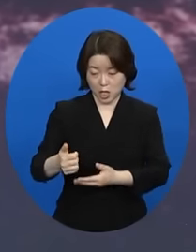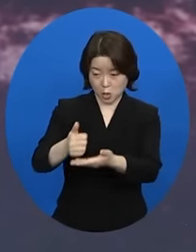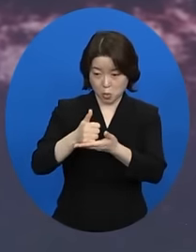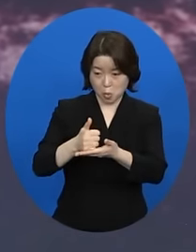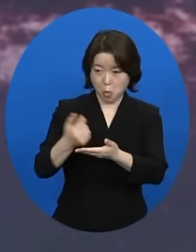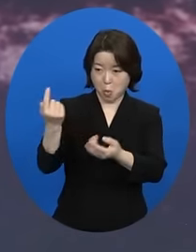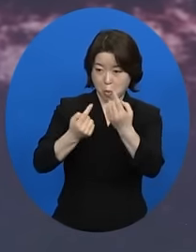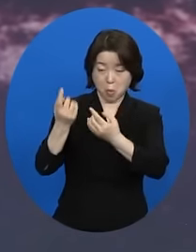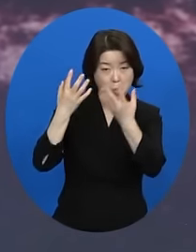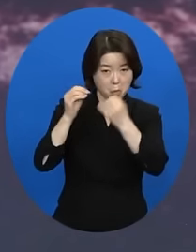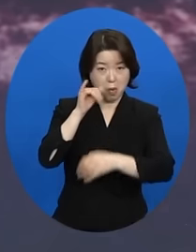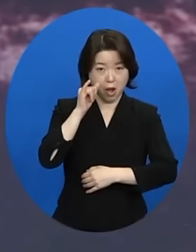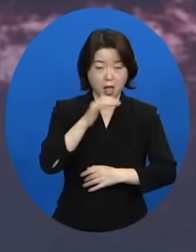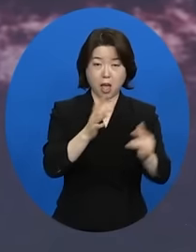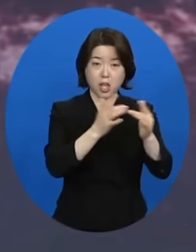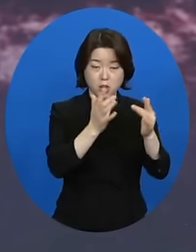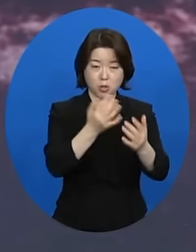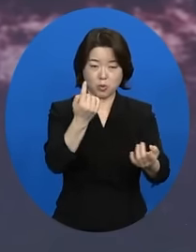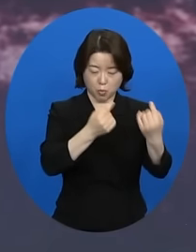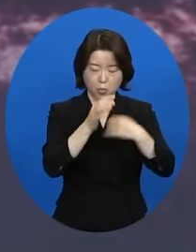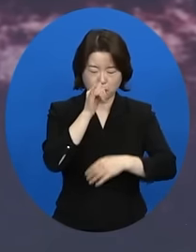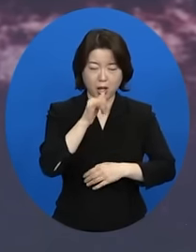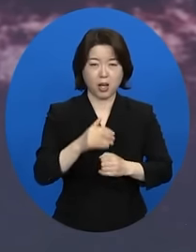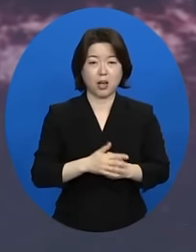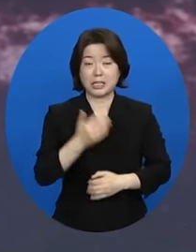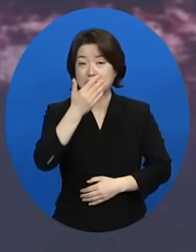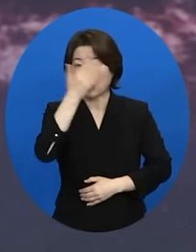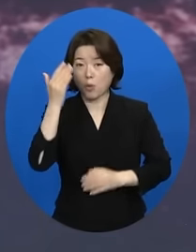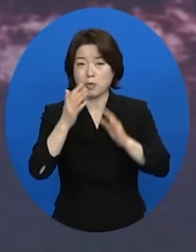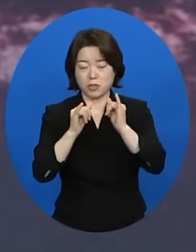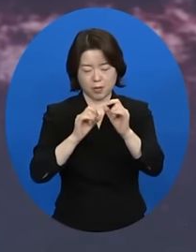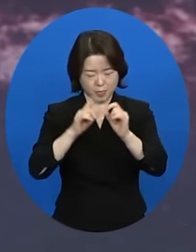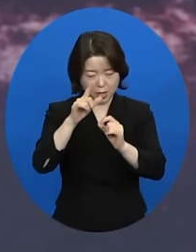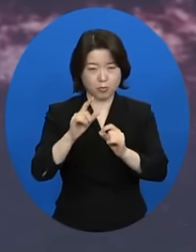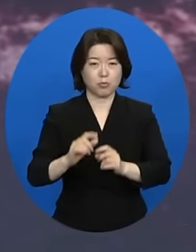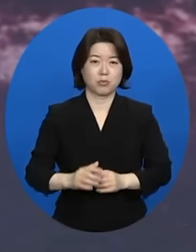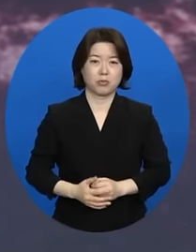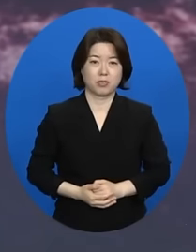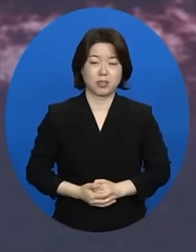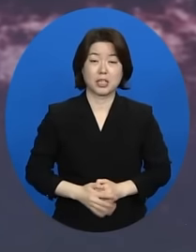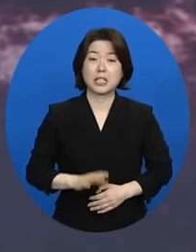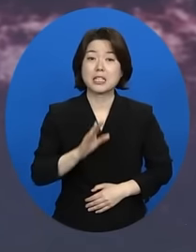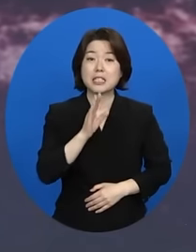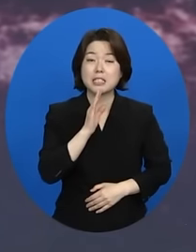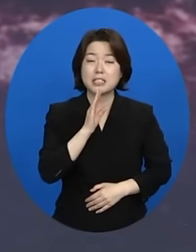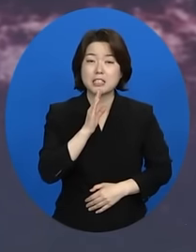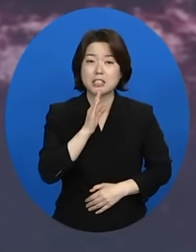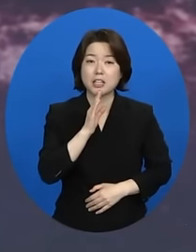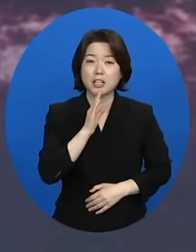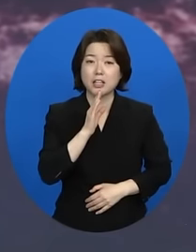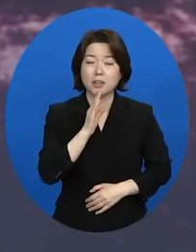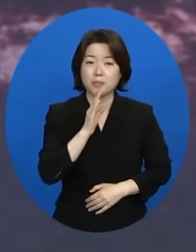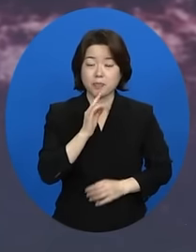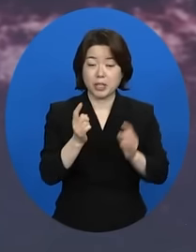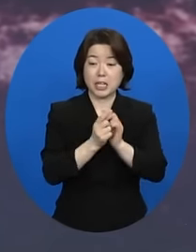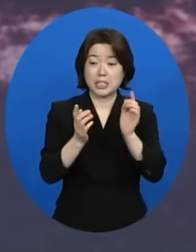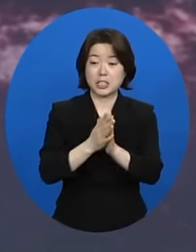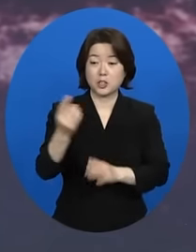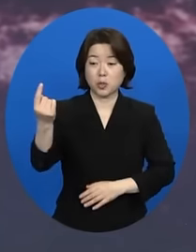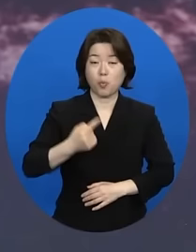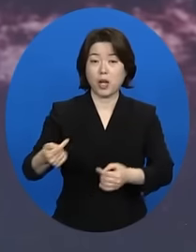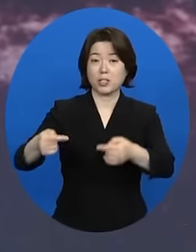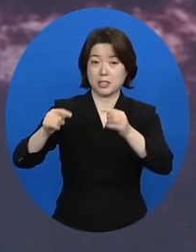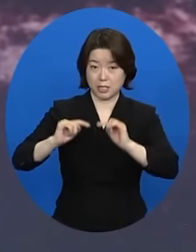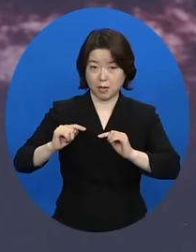많답니다. 온라인으로 굉장히 많이 오고요. 젊은 분들이 대부분 있고요. 실제로 뭐 이렇게 워킹, 그러니까 직접 와가지고 이제 참여하기도